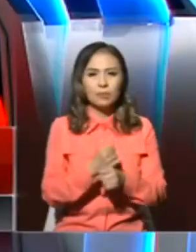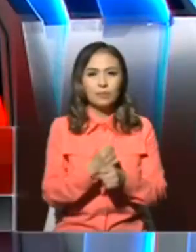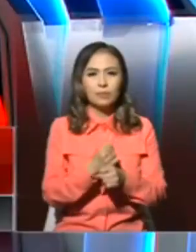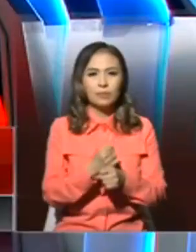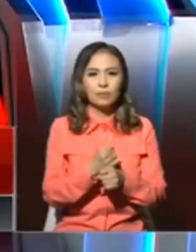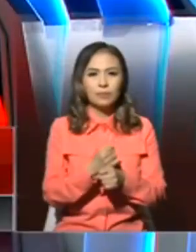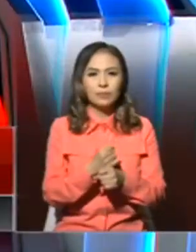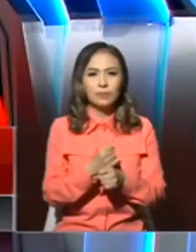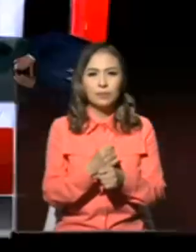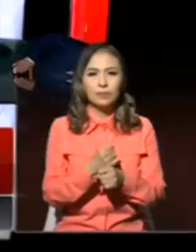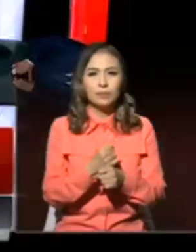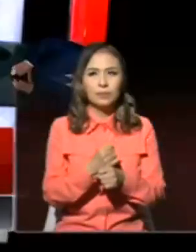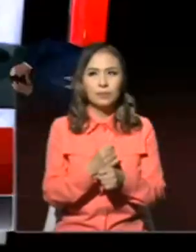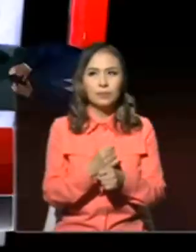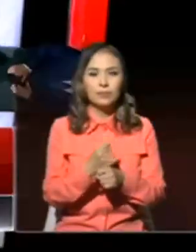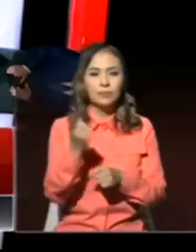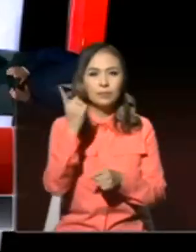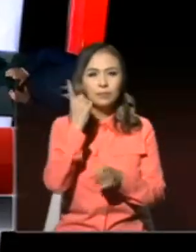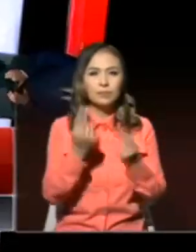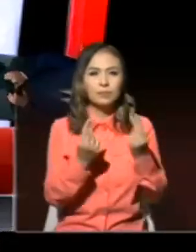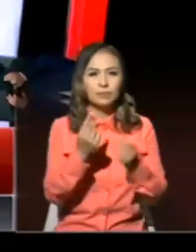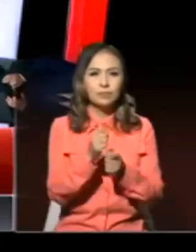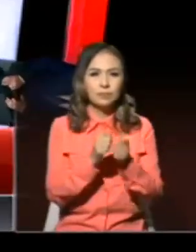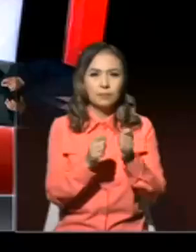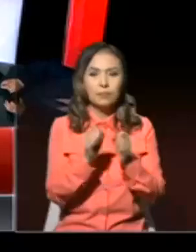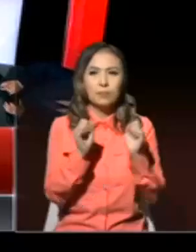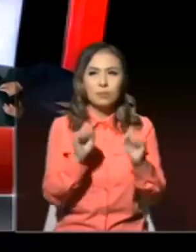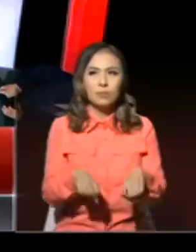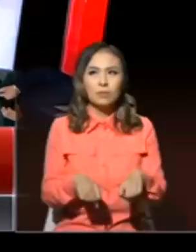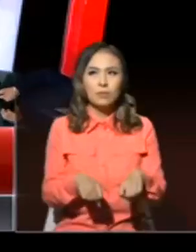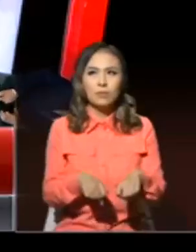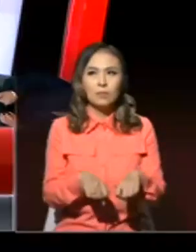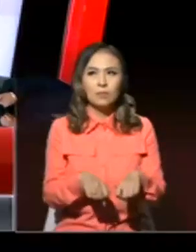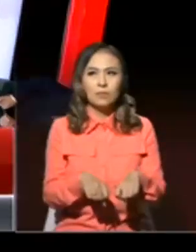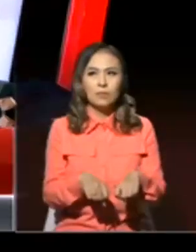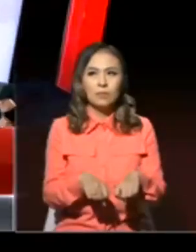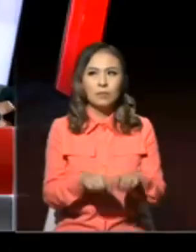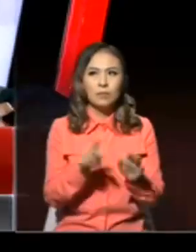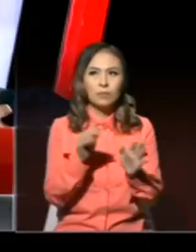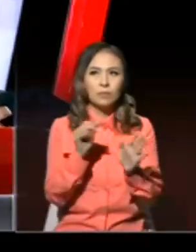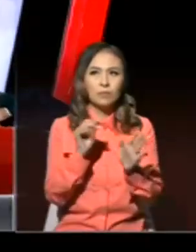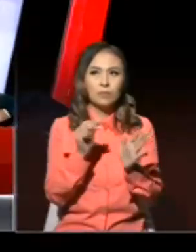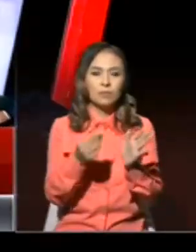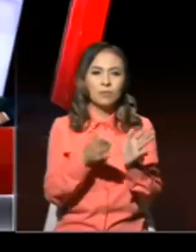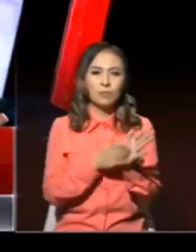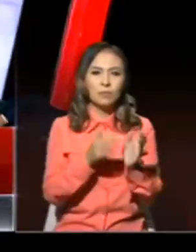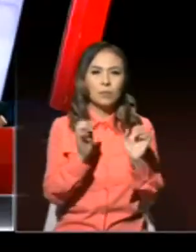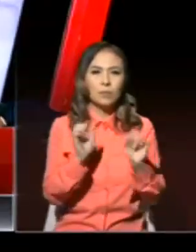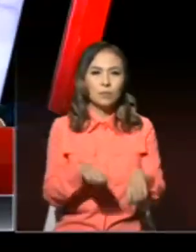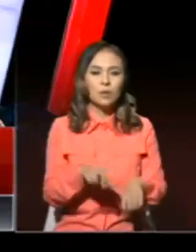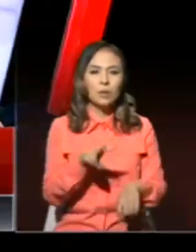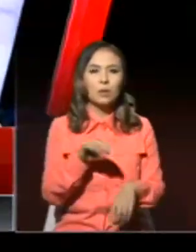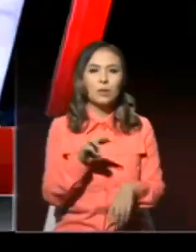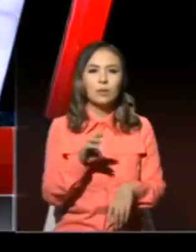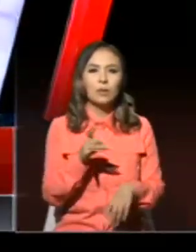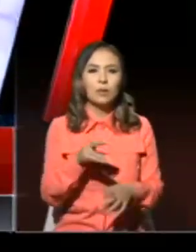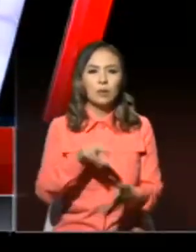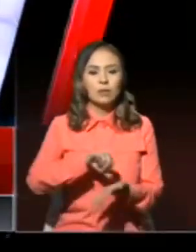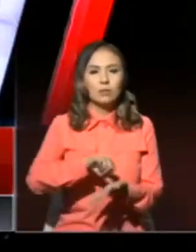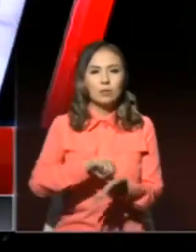Сіздер ұялы телефонмен де ойнауға бәс тігуге болады, иә? Бәс тігу емес, лотерея ойнауға. Лотерея ойнауға болады. Лотереяға қатысуға